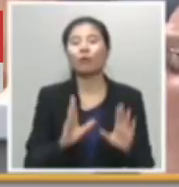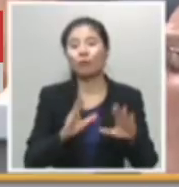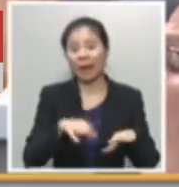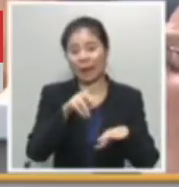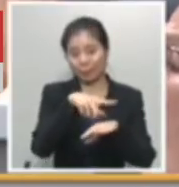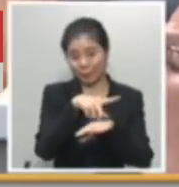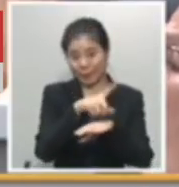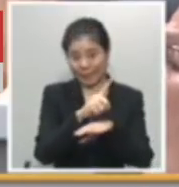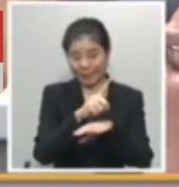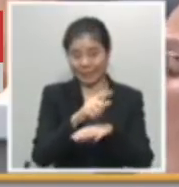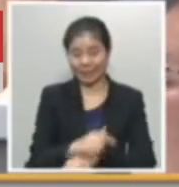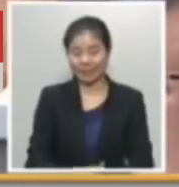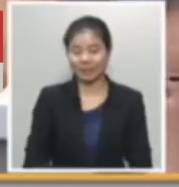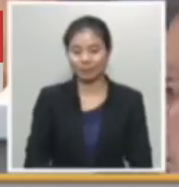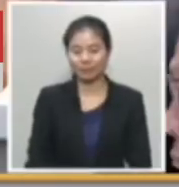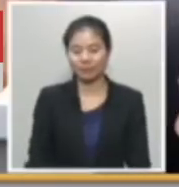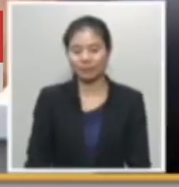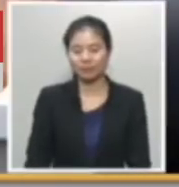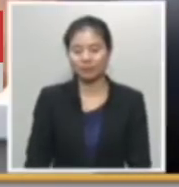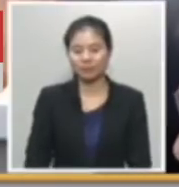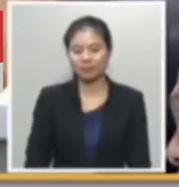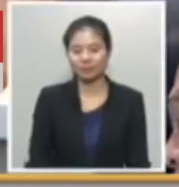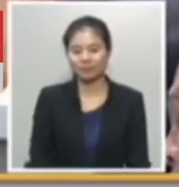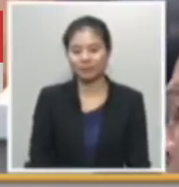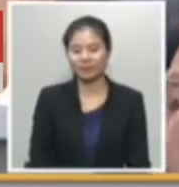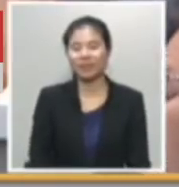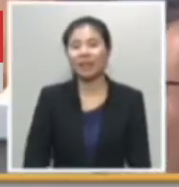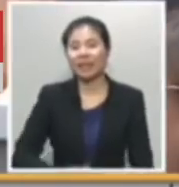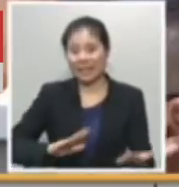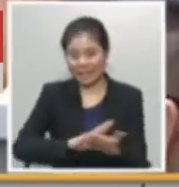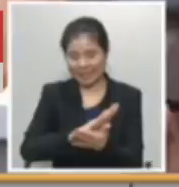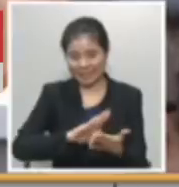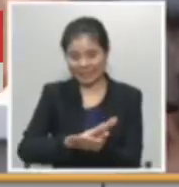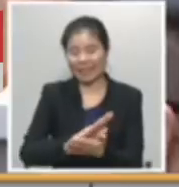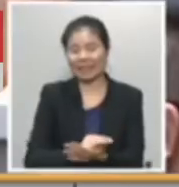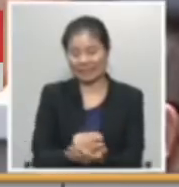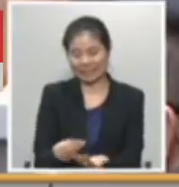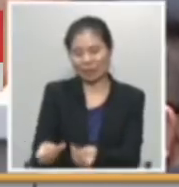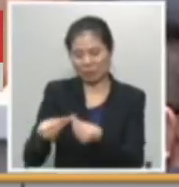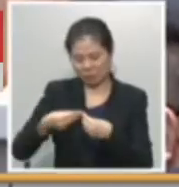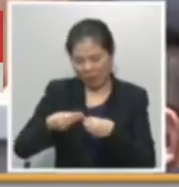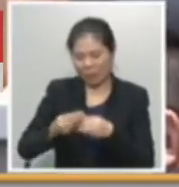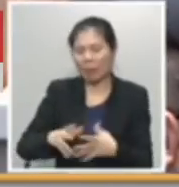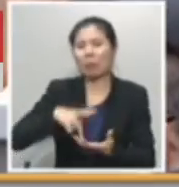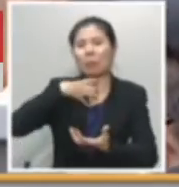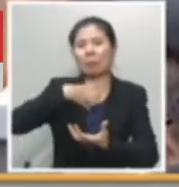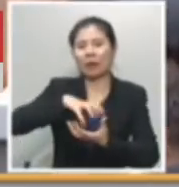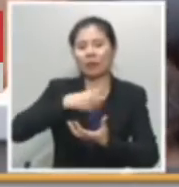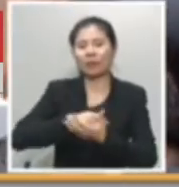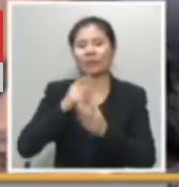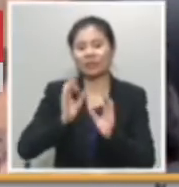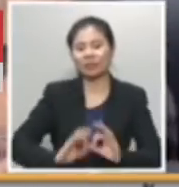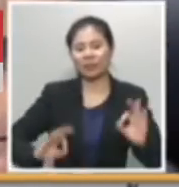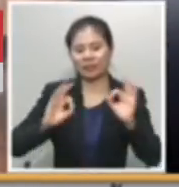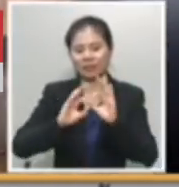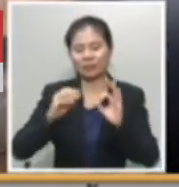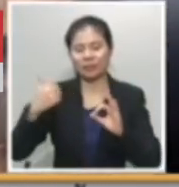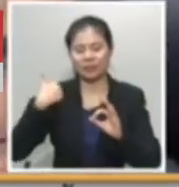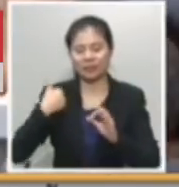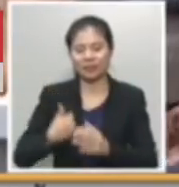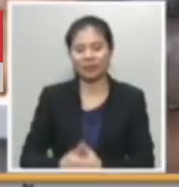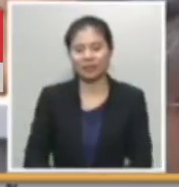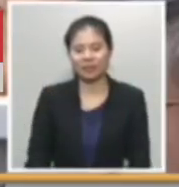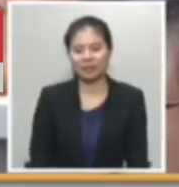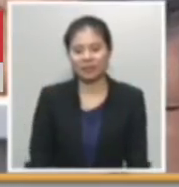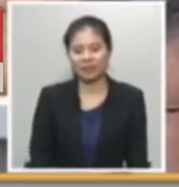าที่จริงเขาฝากเอกสารมาฉบับหนึ่งเป็นเอกสารสำคัญมากเลยเขาบ